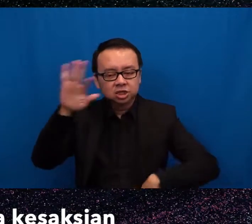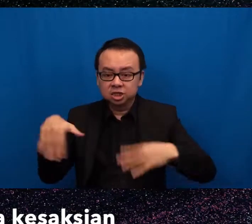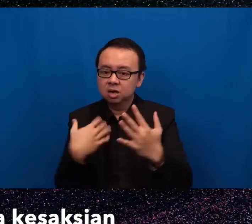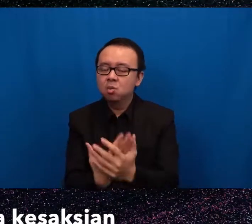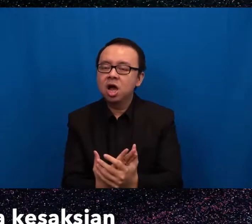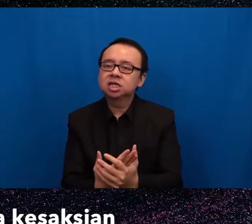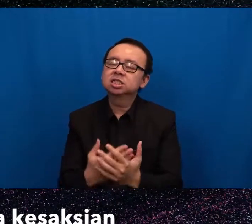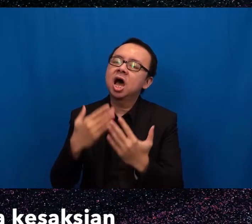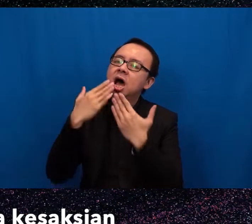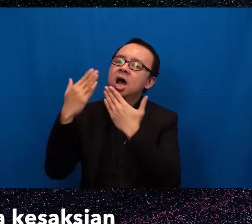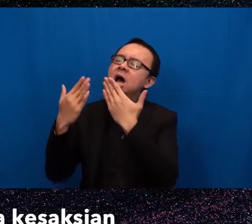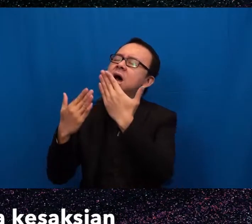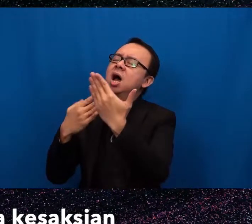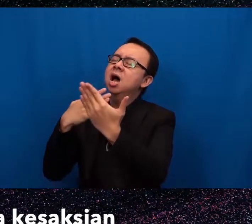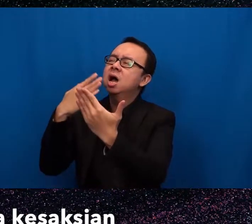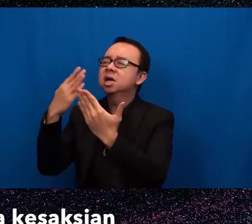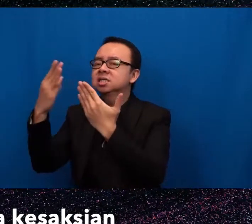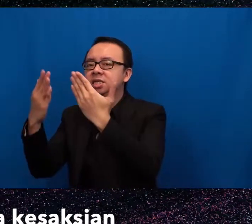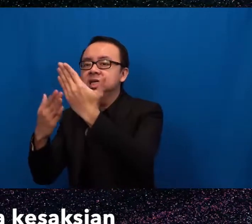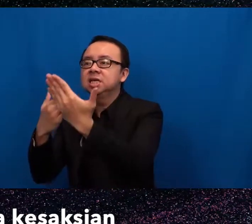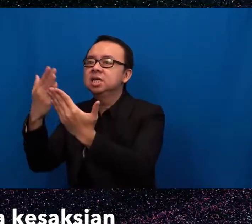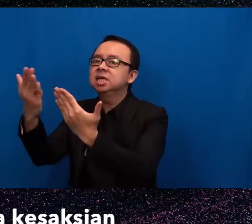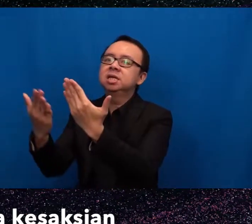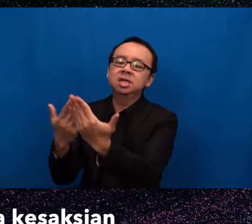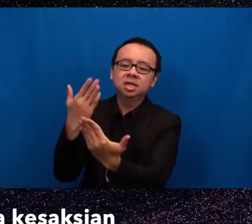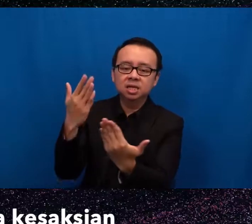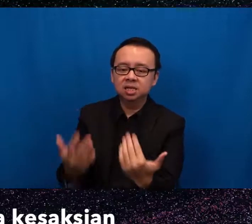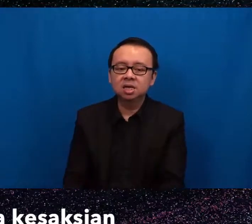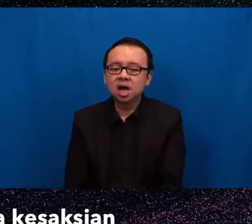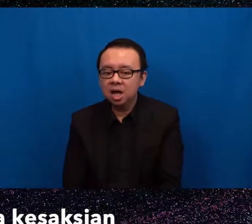teguhkan semua kesaksian.